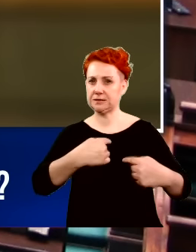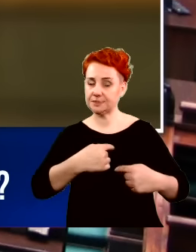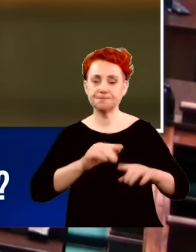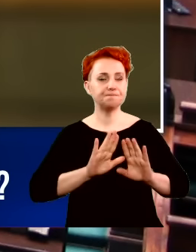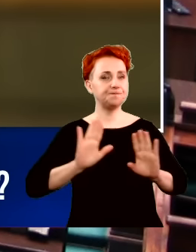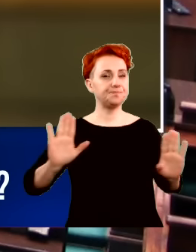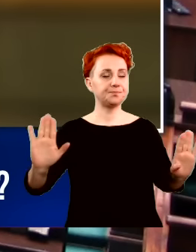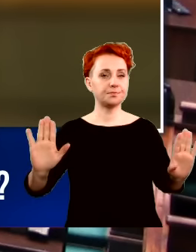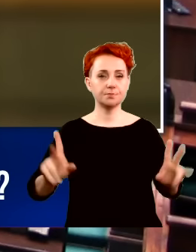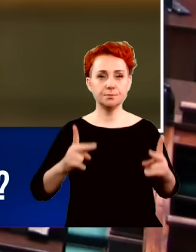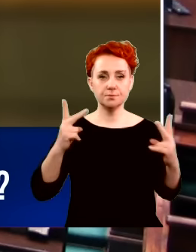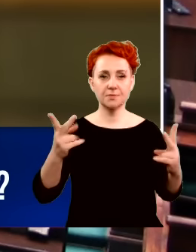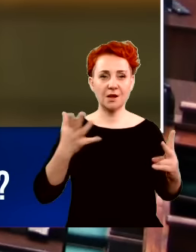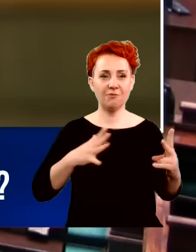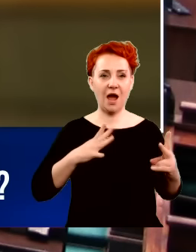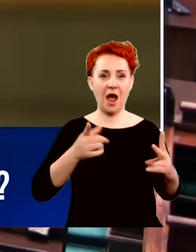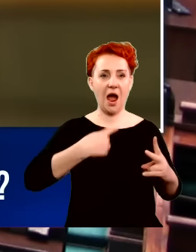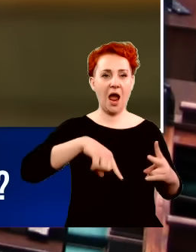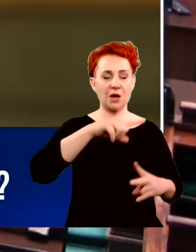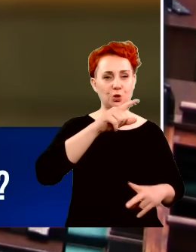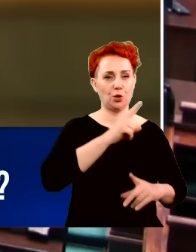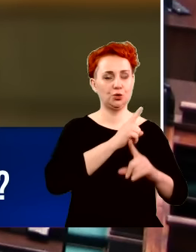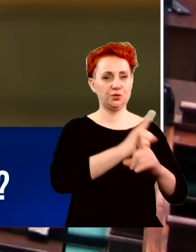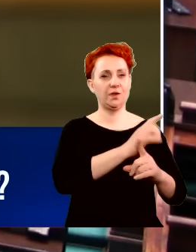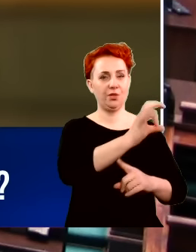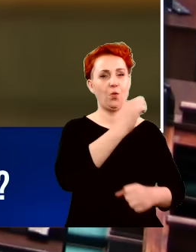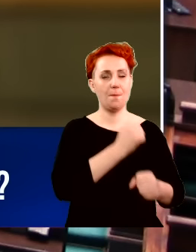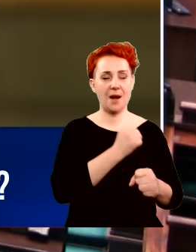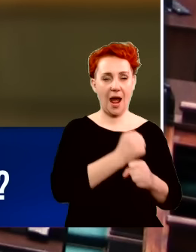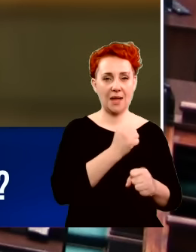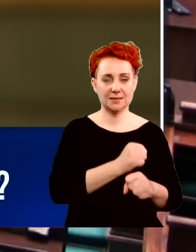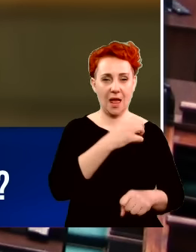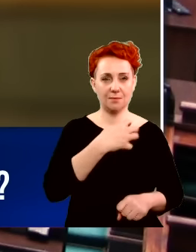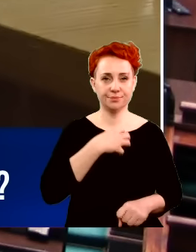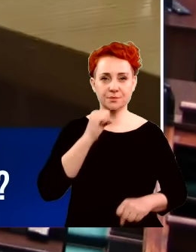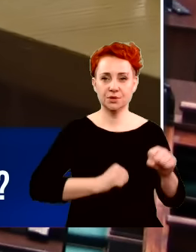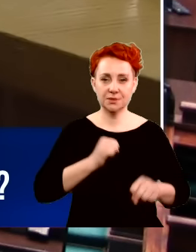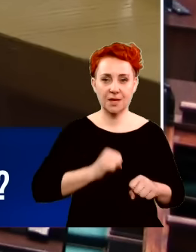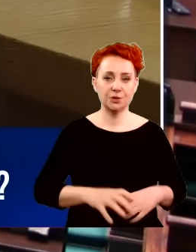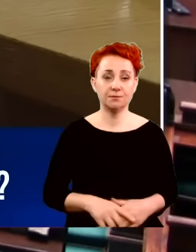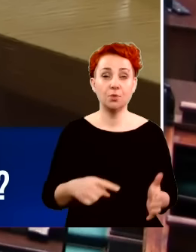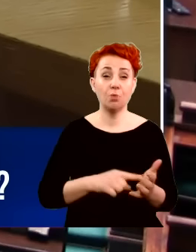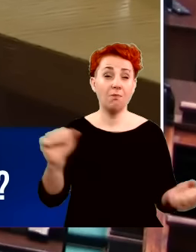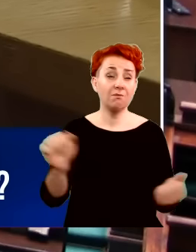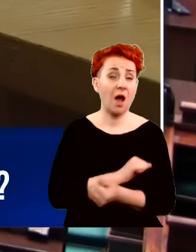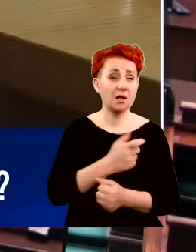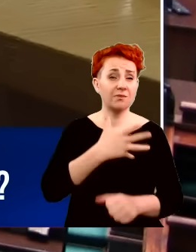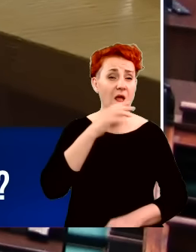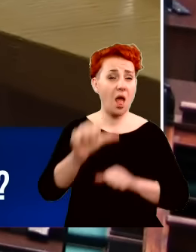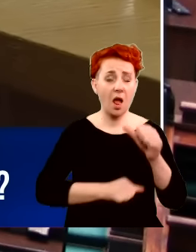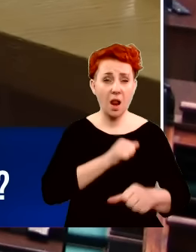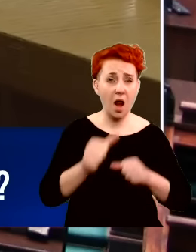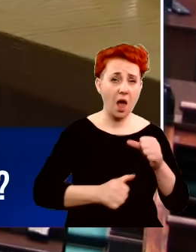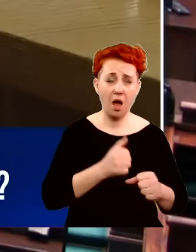z najważniejszych wartości którą powinni kierować się sędziowie i walczyliśmy od lat i walczyliśmy o